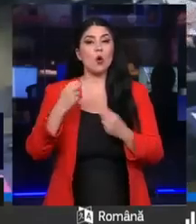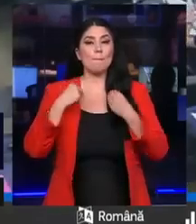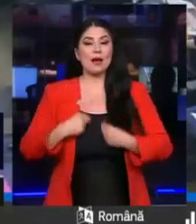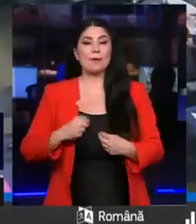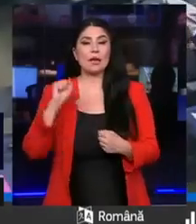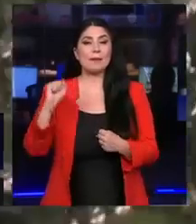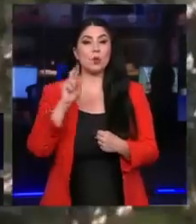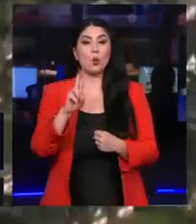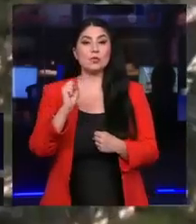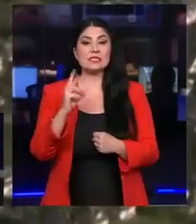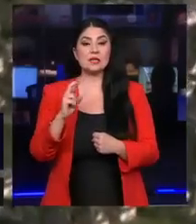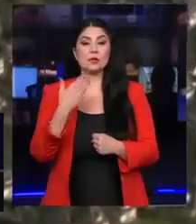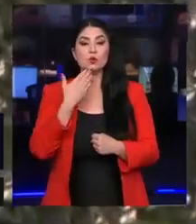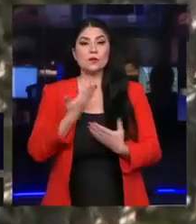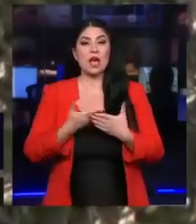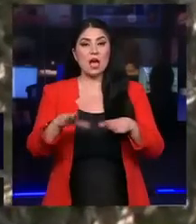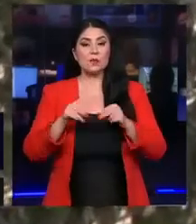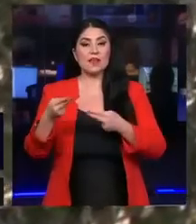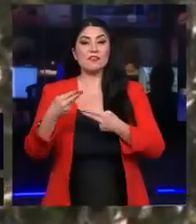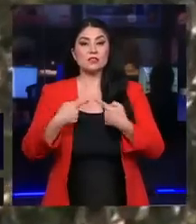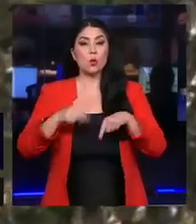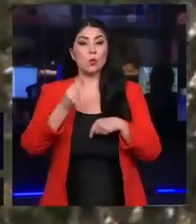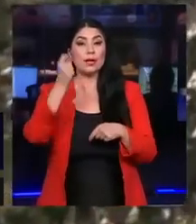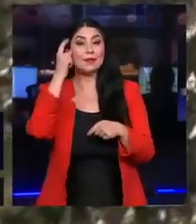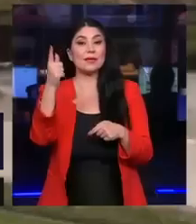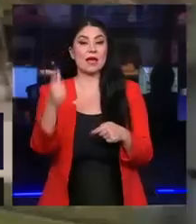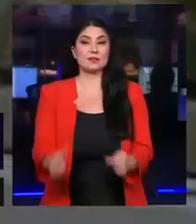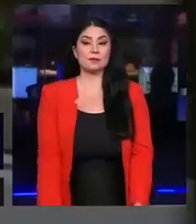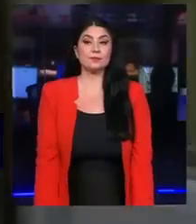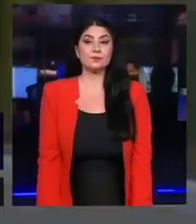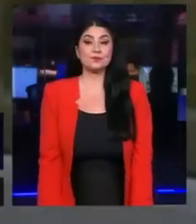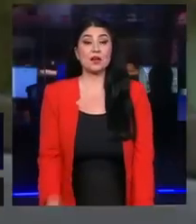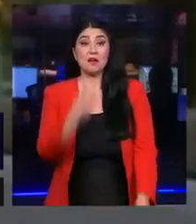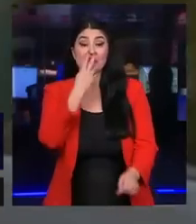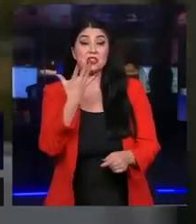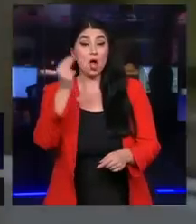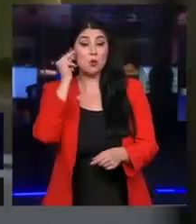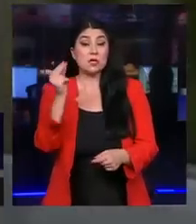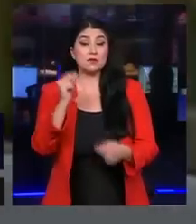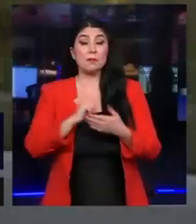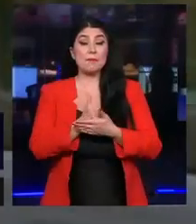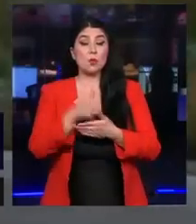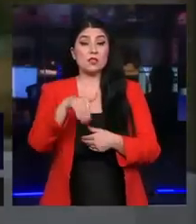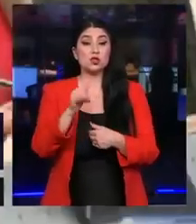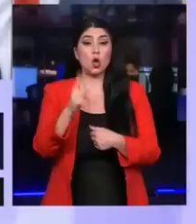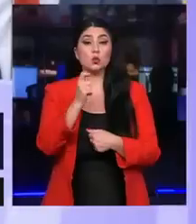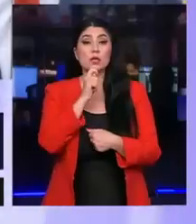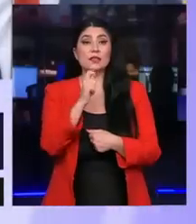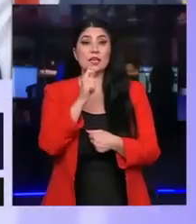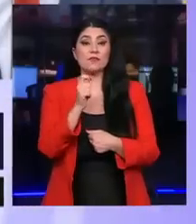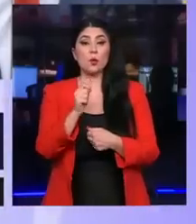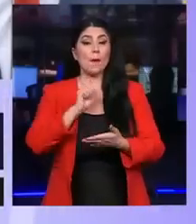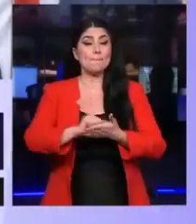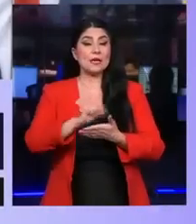dimineața, vă mulțumesc că ați acceptat invitația noastră. Bună dimineața. Vedem așadar un anunț făcut de premierul Marcel Ciolacu într-un interviu în